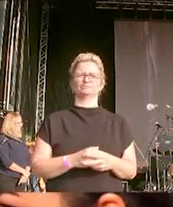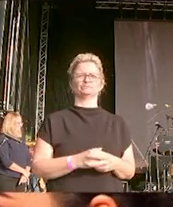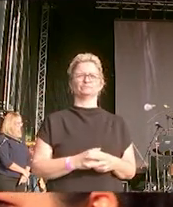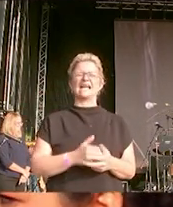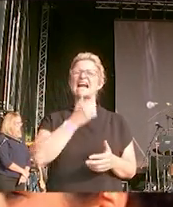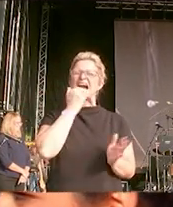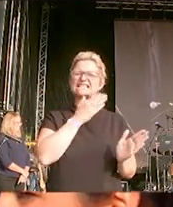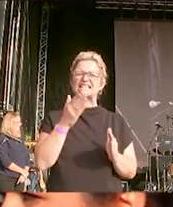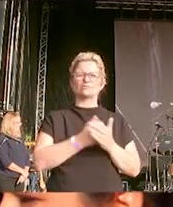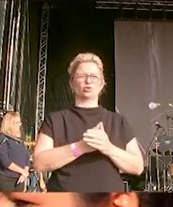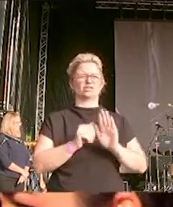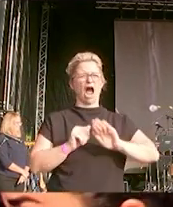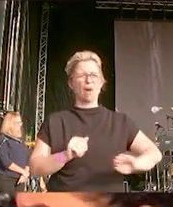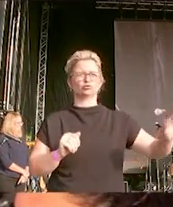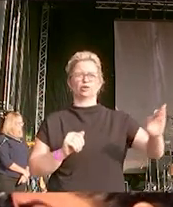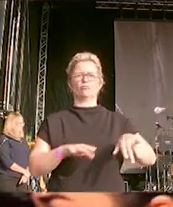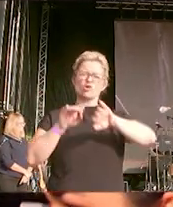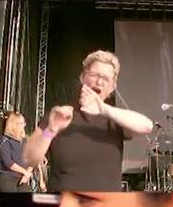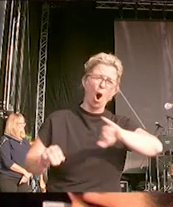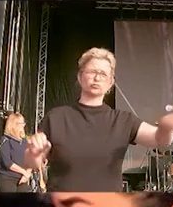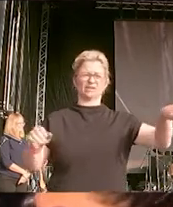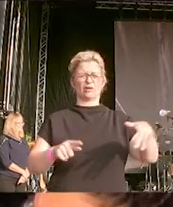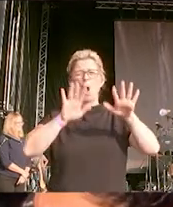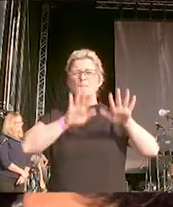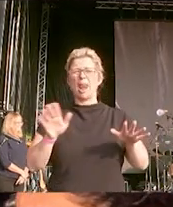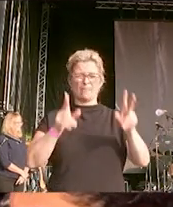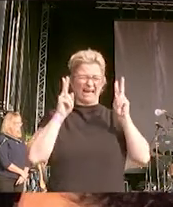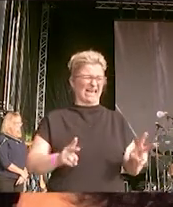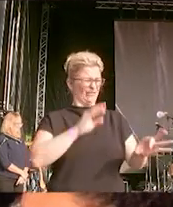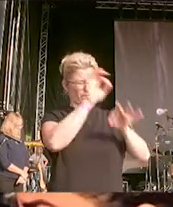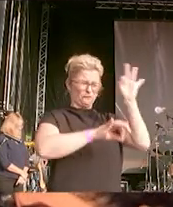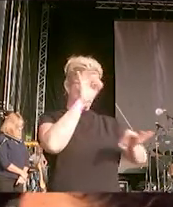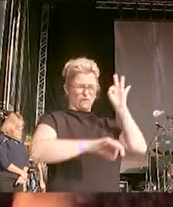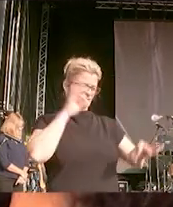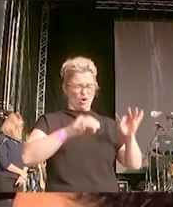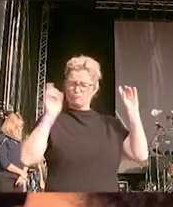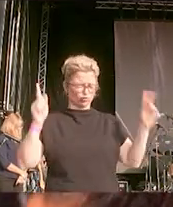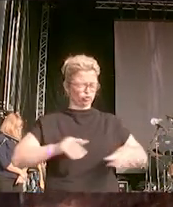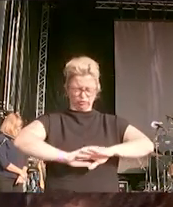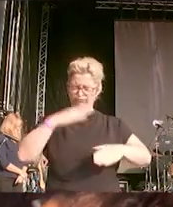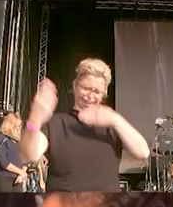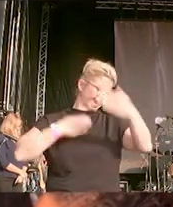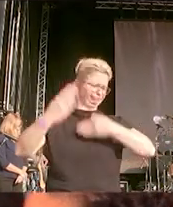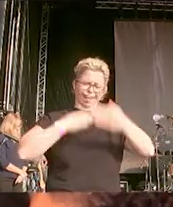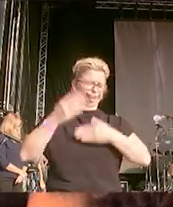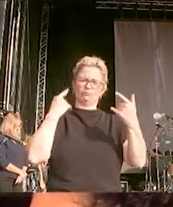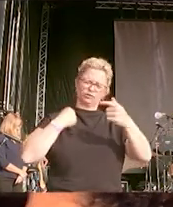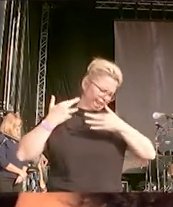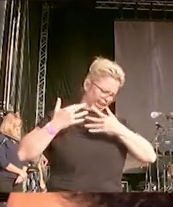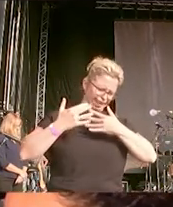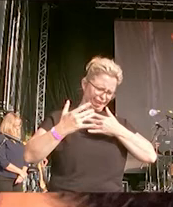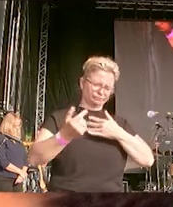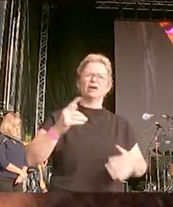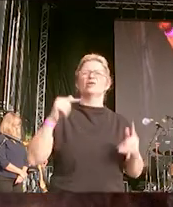Ausgrenzung, Abschiebung, für Bleiberecht sind unermüdlich. Heute feiern wir und morgen machen wir mit